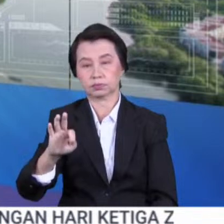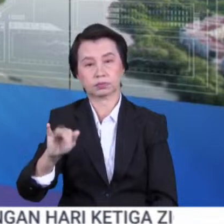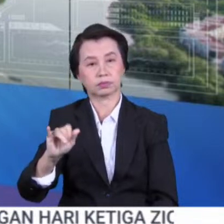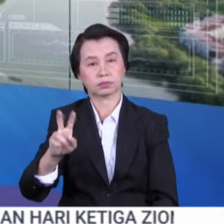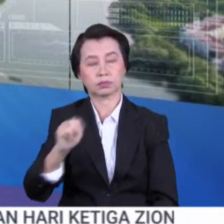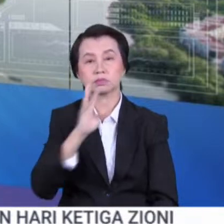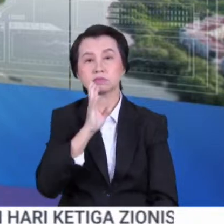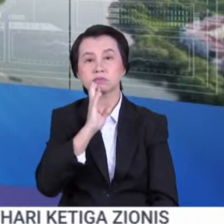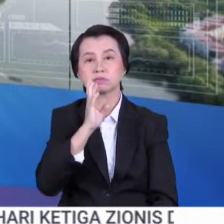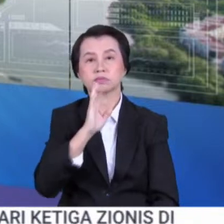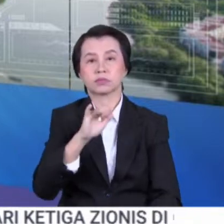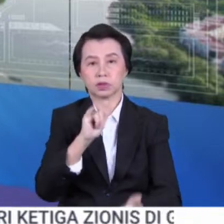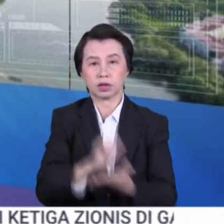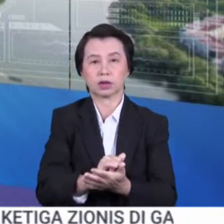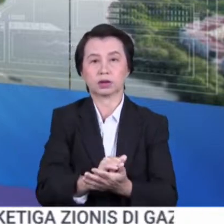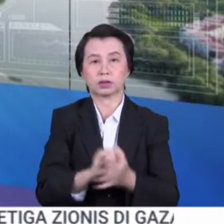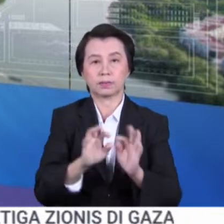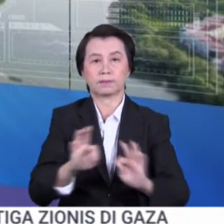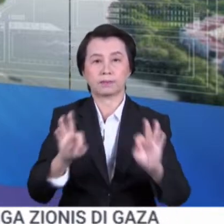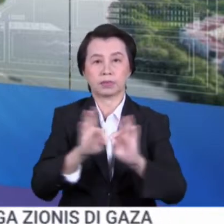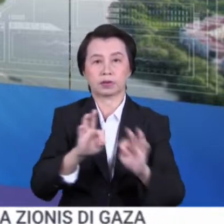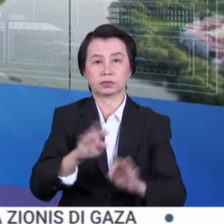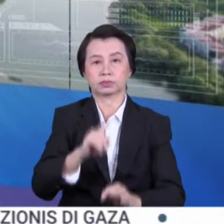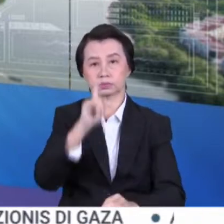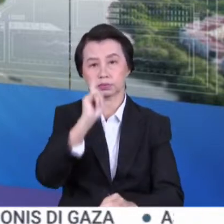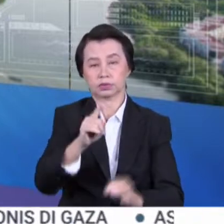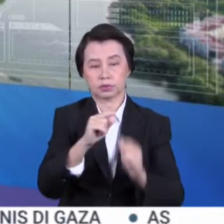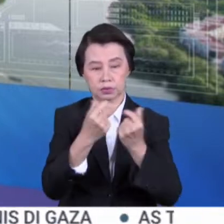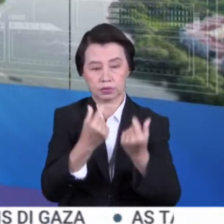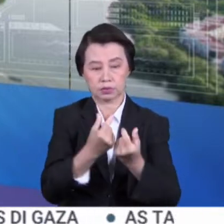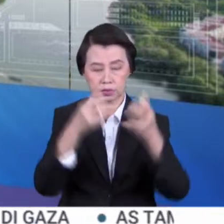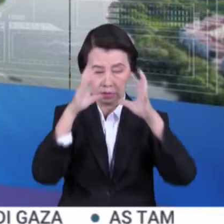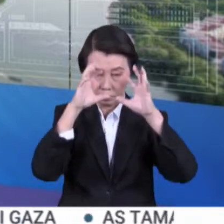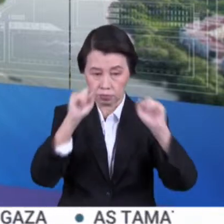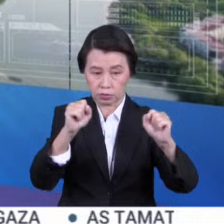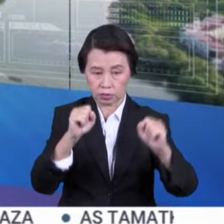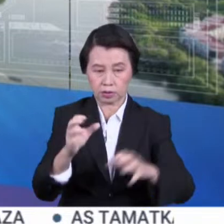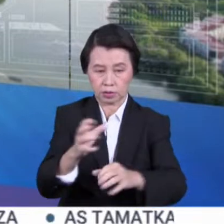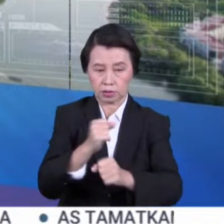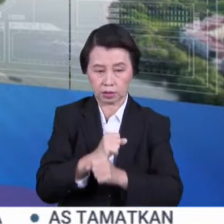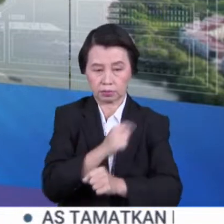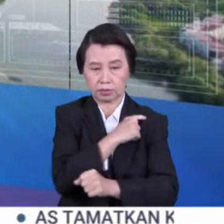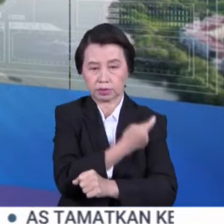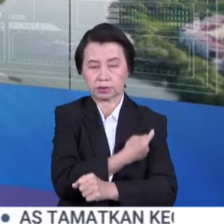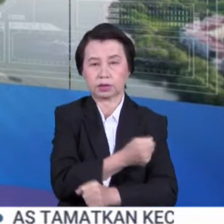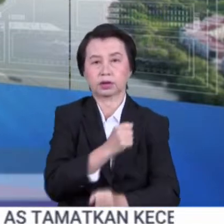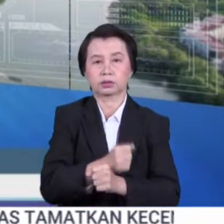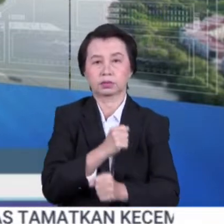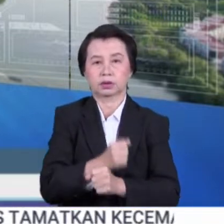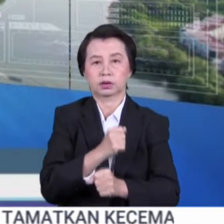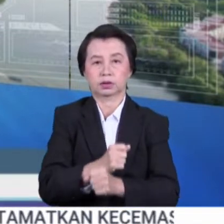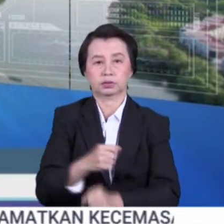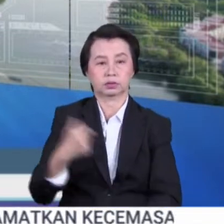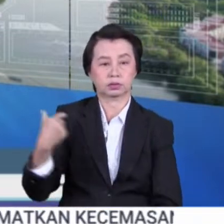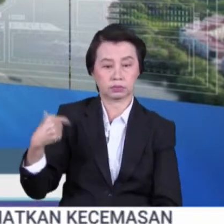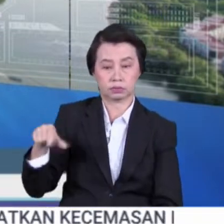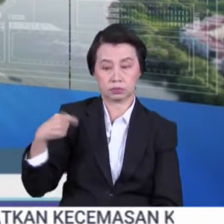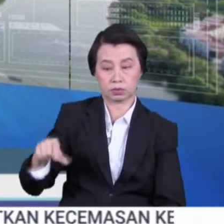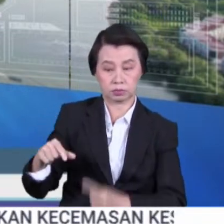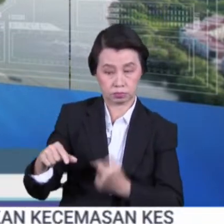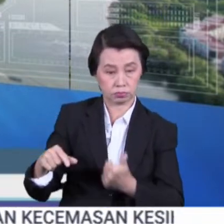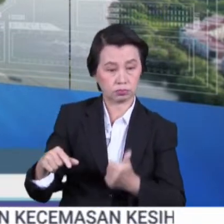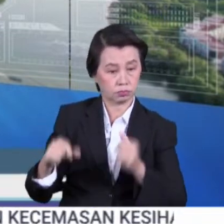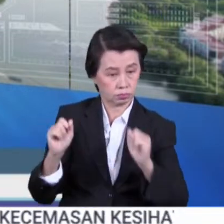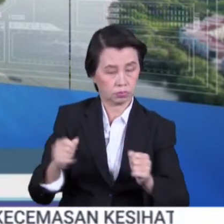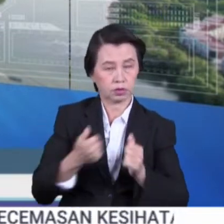berkata langkah itu juga penting bagi memastikan golongan majikan memperoleh tenaga pekerja yang berkelayakan dan